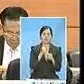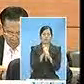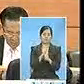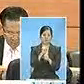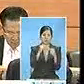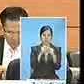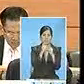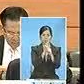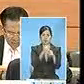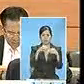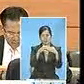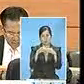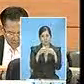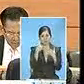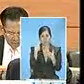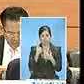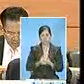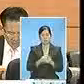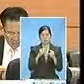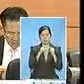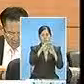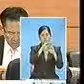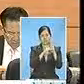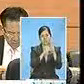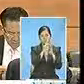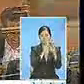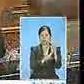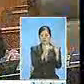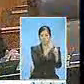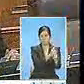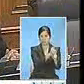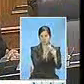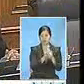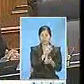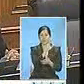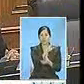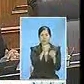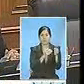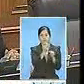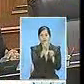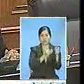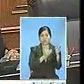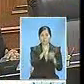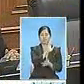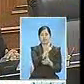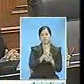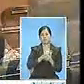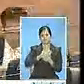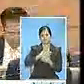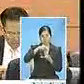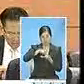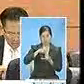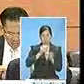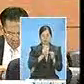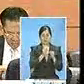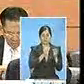ก็คือเป็นสิ่งที่ต้องเป็นไปตามระบบไม่ใช่สิ่งที่ท่านสุนัยชี้แจงท่านประธานถ้าเป็นอย่างนี้ผมจำเป็นลุกขึ้นต้องโต้เพรา